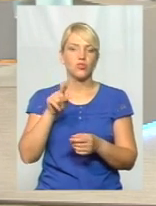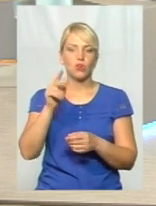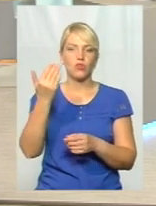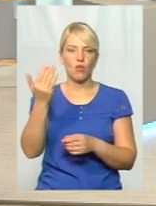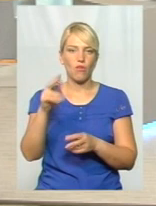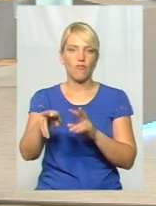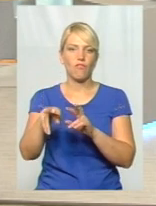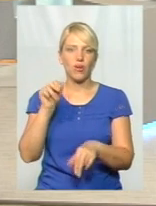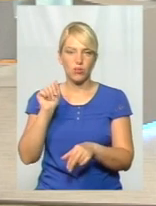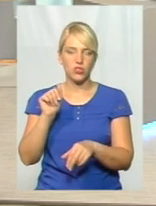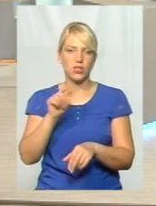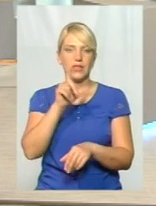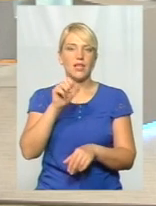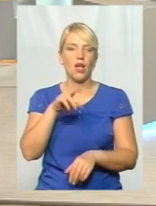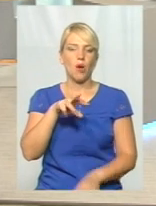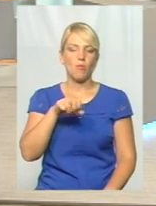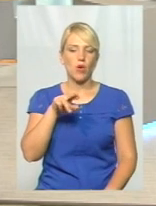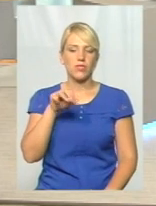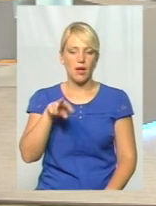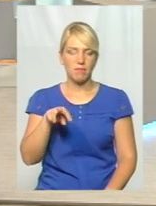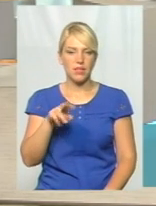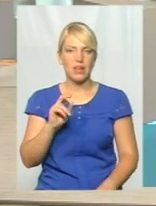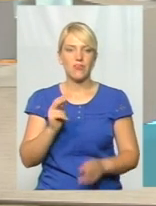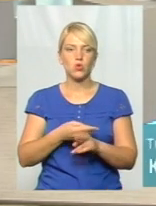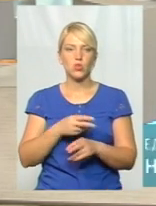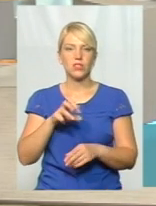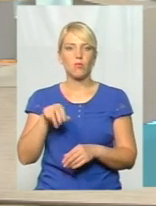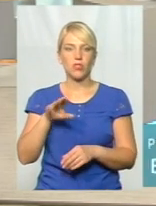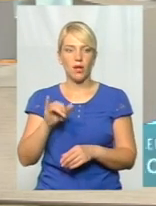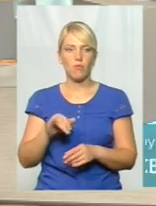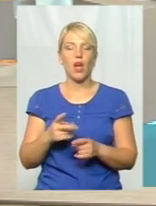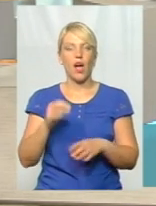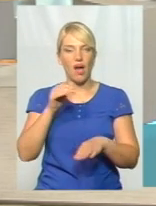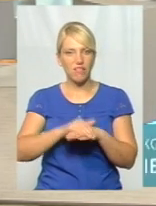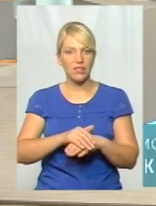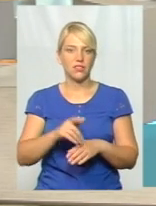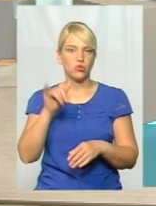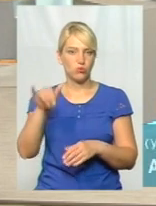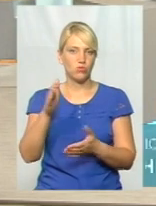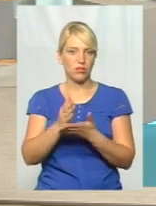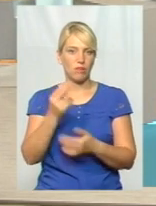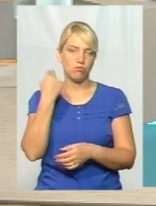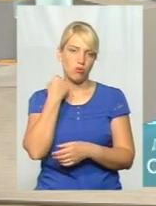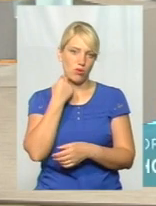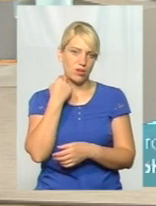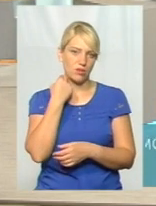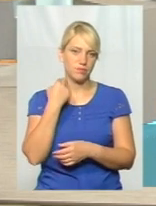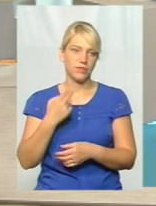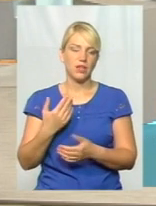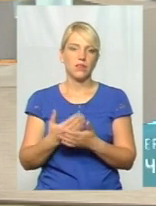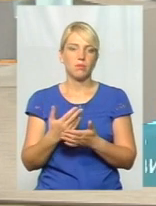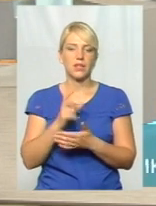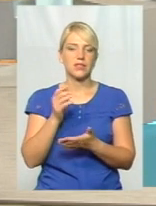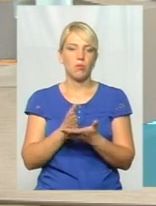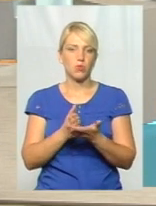відключаємо за модем, за відсутність модему в даному випадку, але фактично ми його відключаємо за заборгованість, наприклад, за